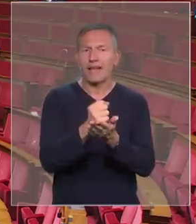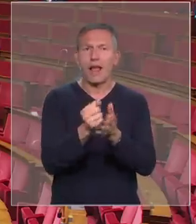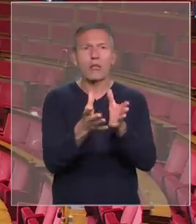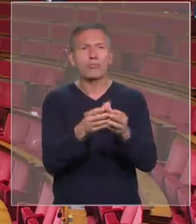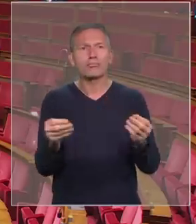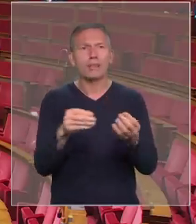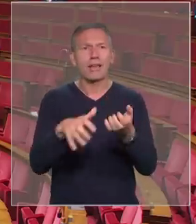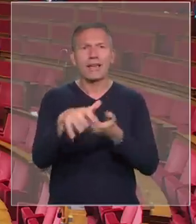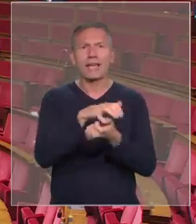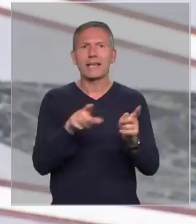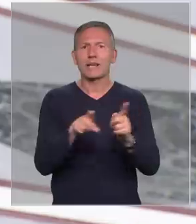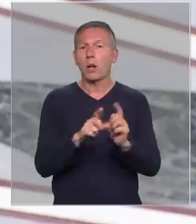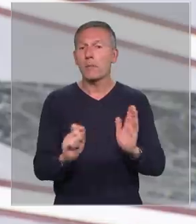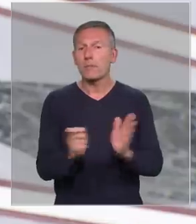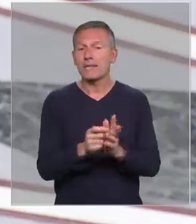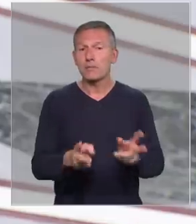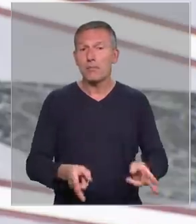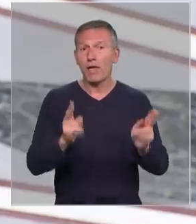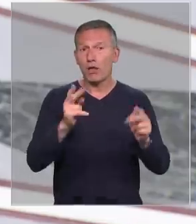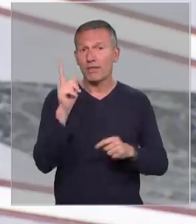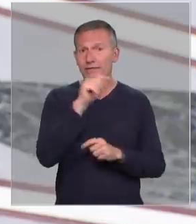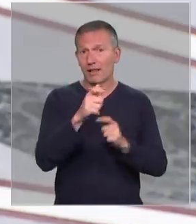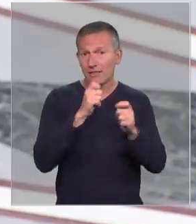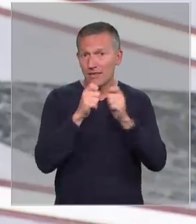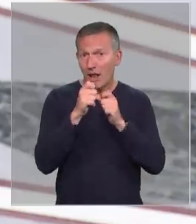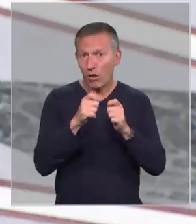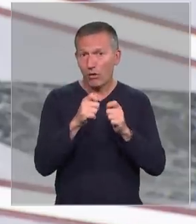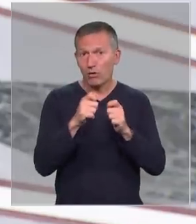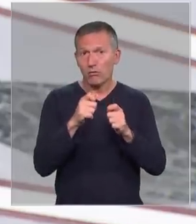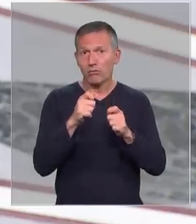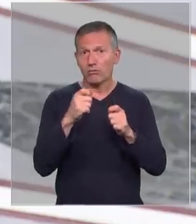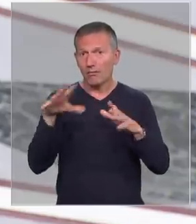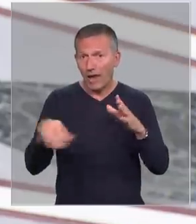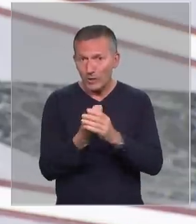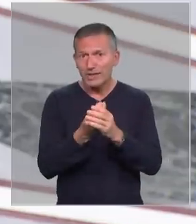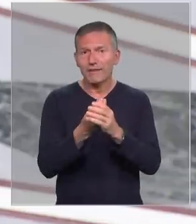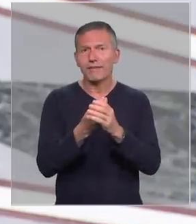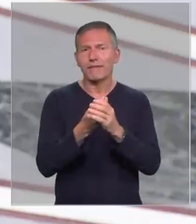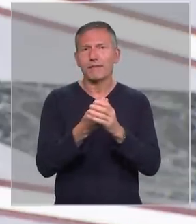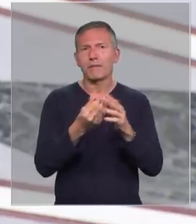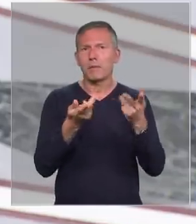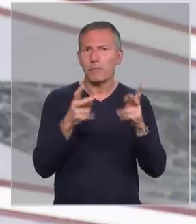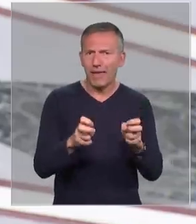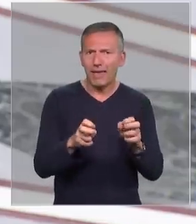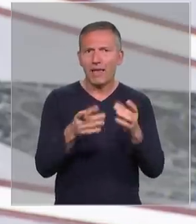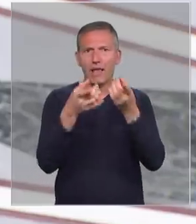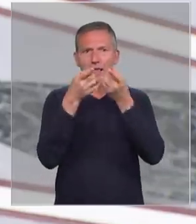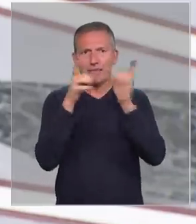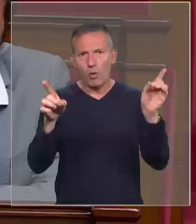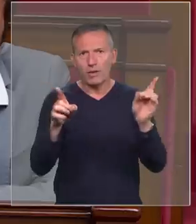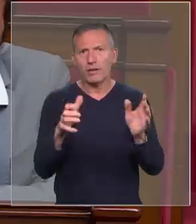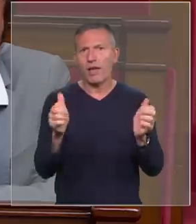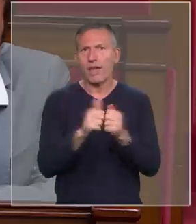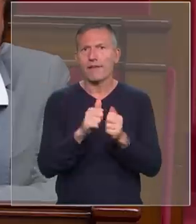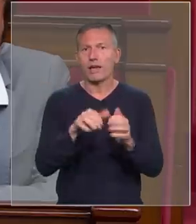cette crise, à sortir de ce moment difficile par un dialogue inclusif, pacifique, démocratique, de façon, en effet, à